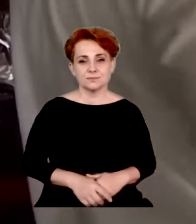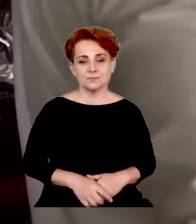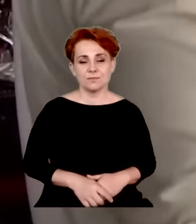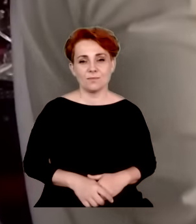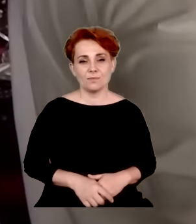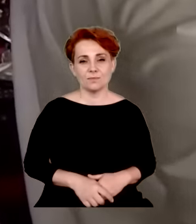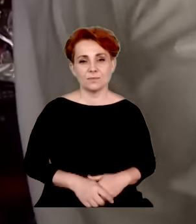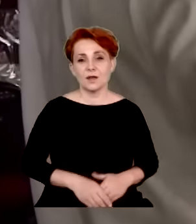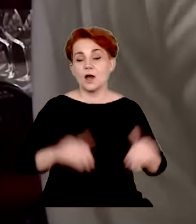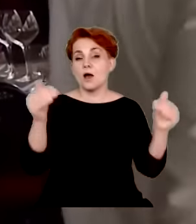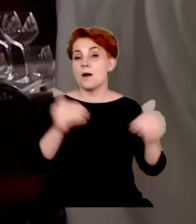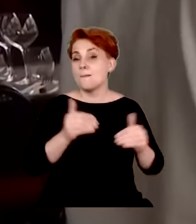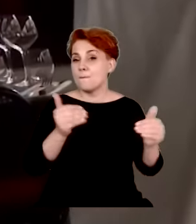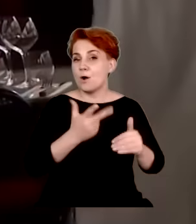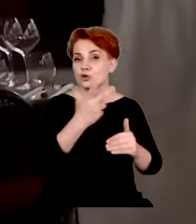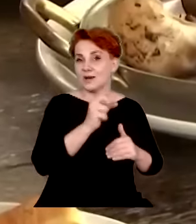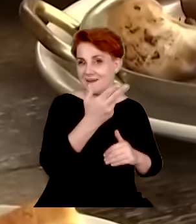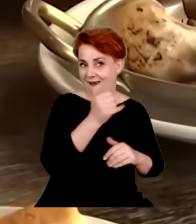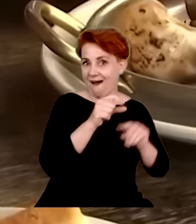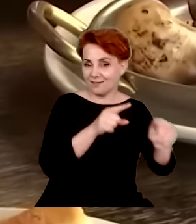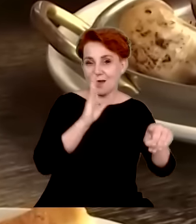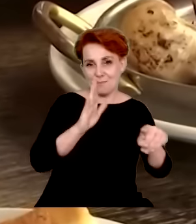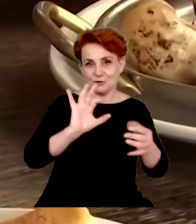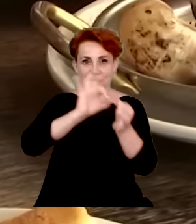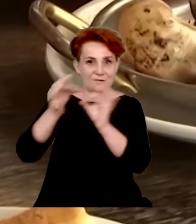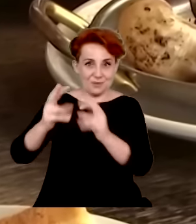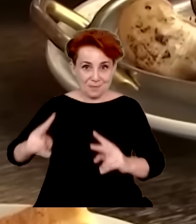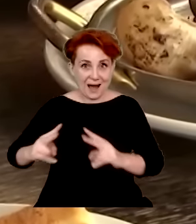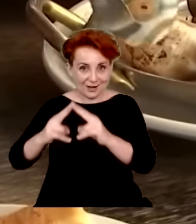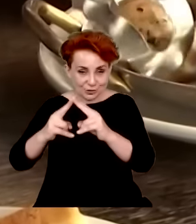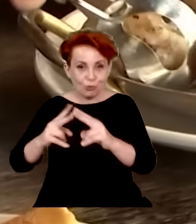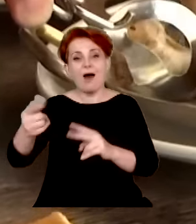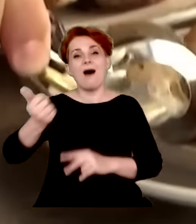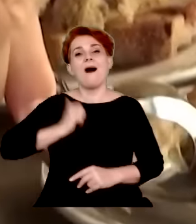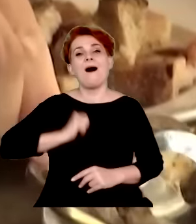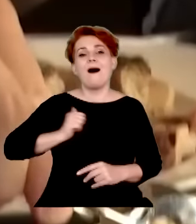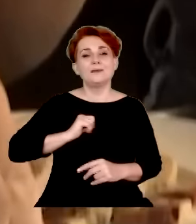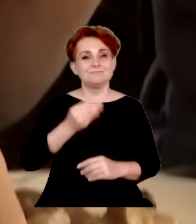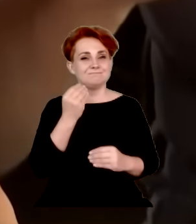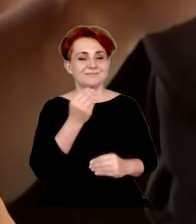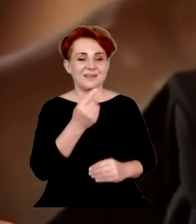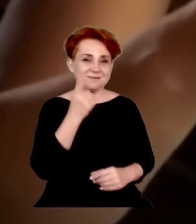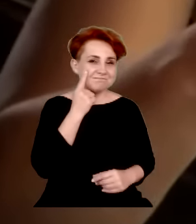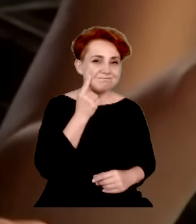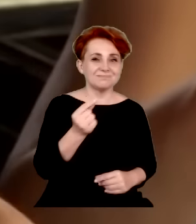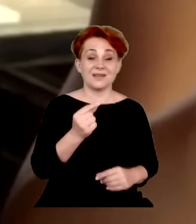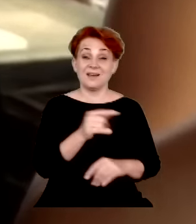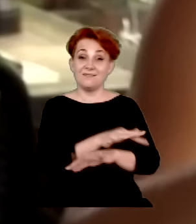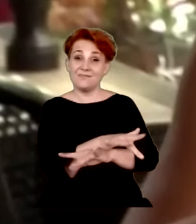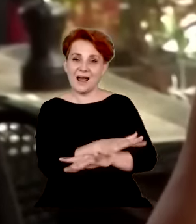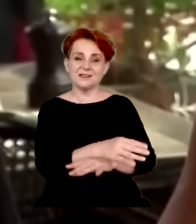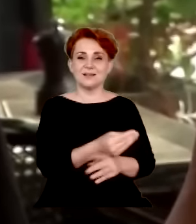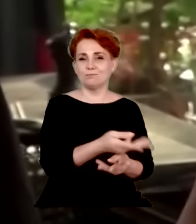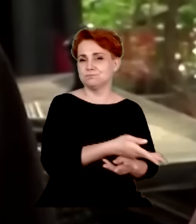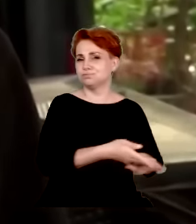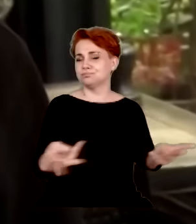Być może Kania Sasser wystąpi też na paraigrzyskach w Paryżu, a tam czekają na nią nie lada przysmaki. Francuskie restauracje szykują się na wysyp kibiców